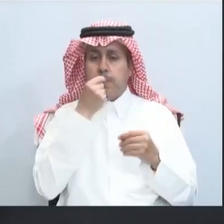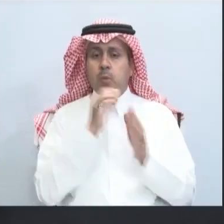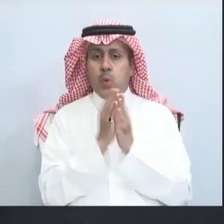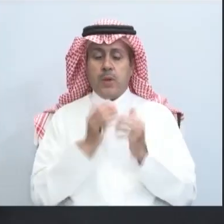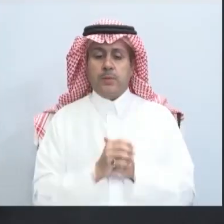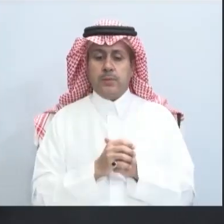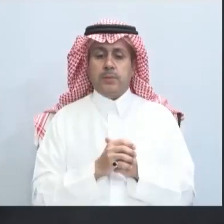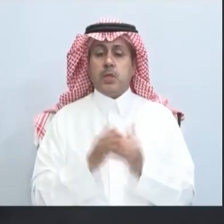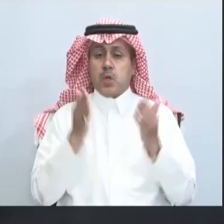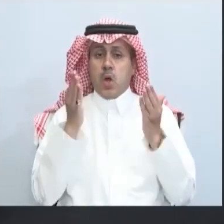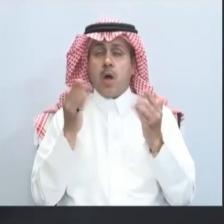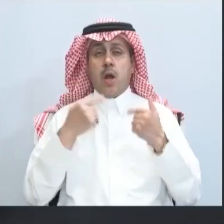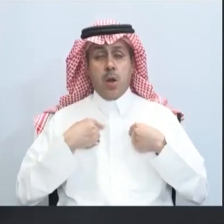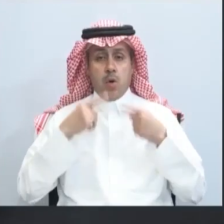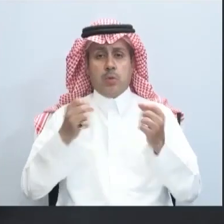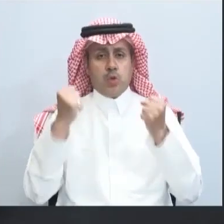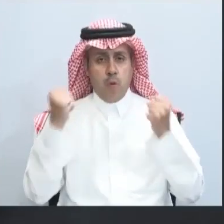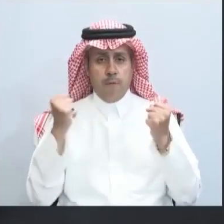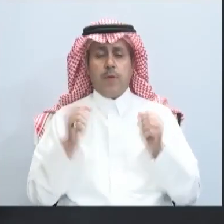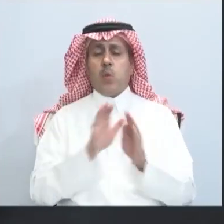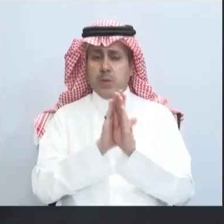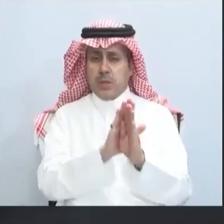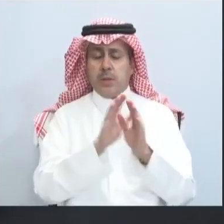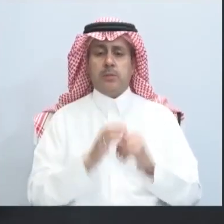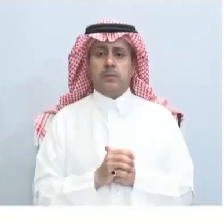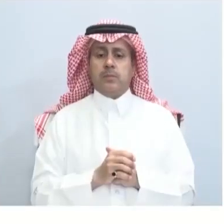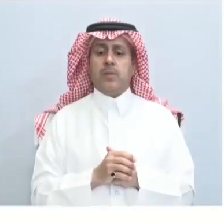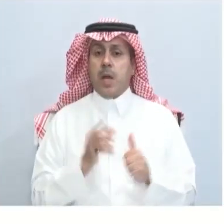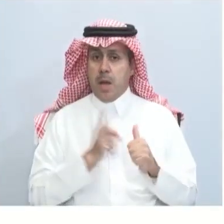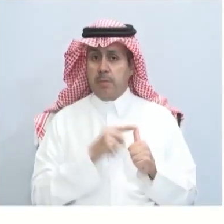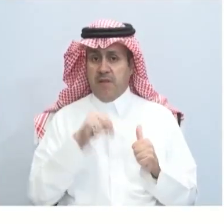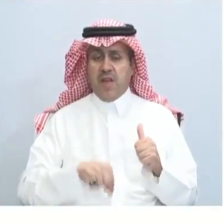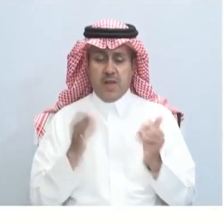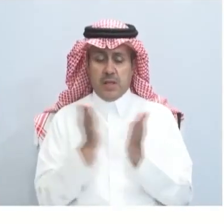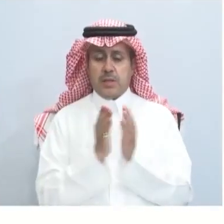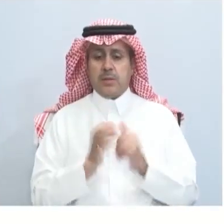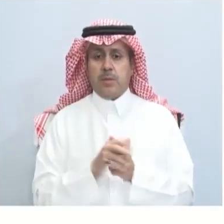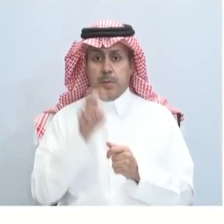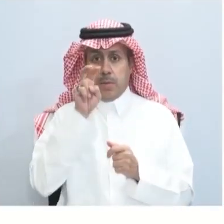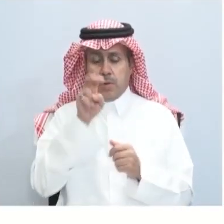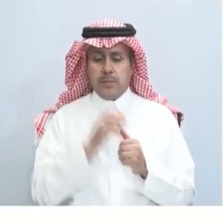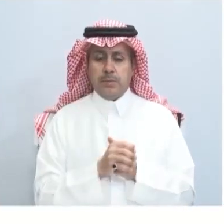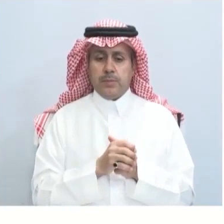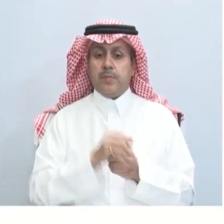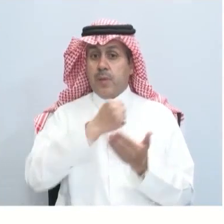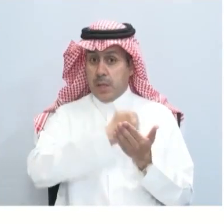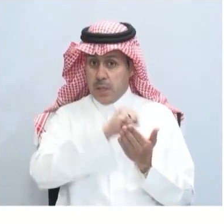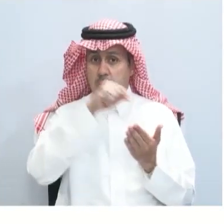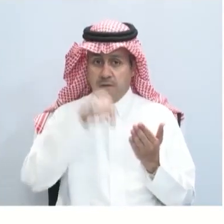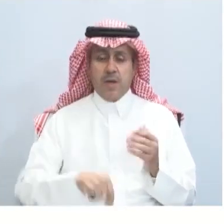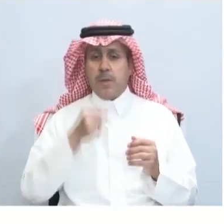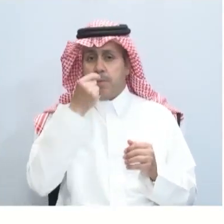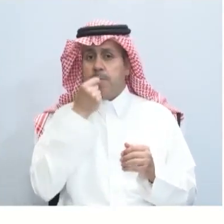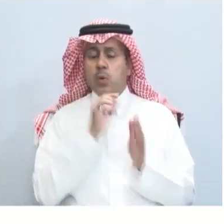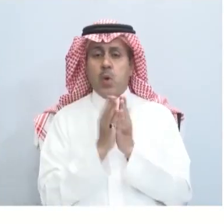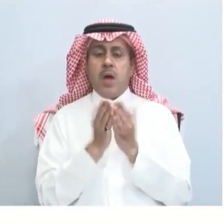والسداد نبدا مستني بالله تعالى في موضوع درسنا كما هو ظاهر امامكم النسخ في القران وهو